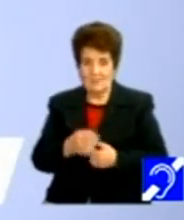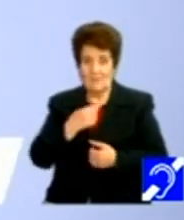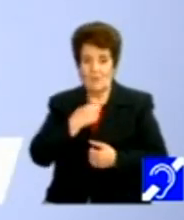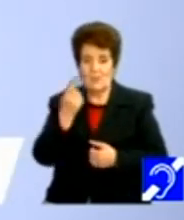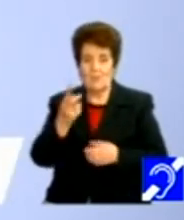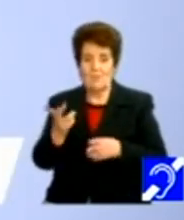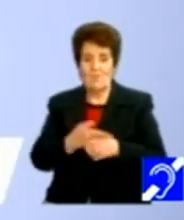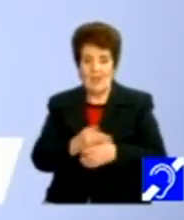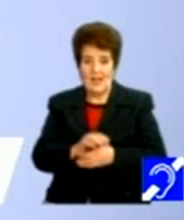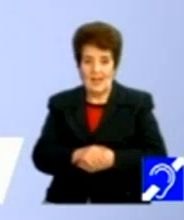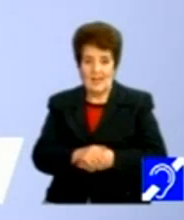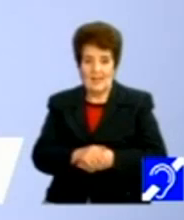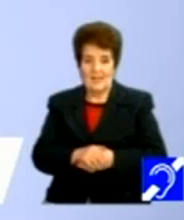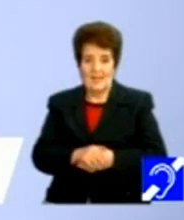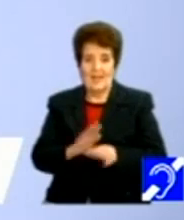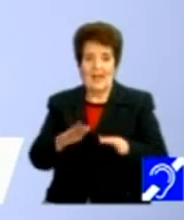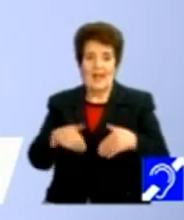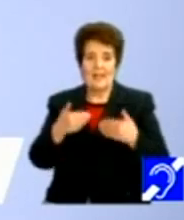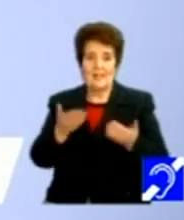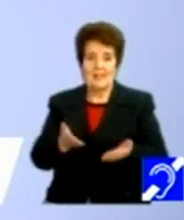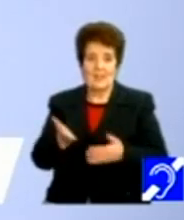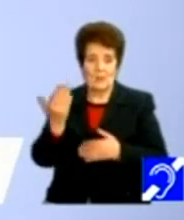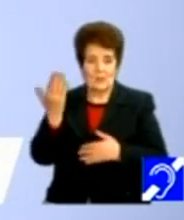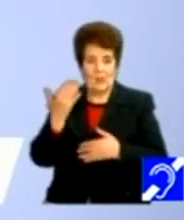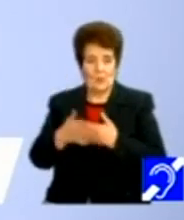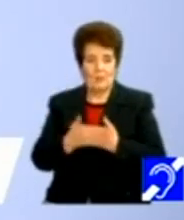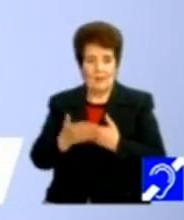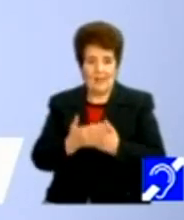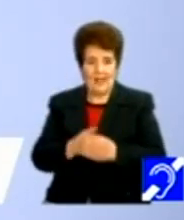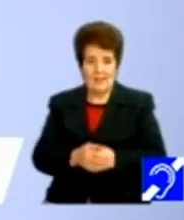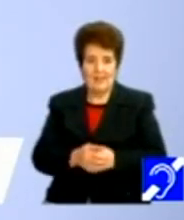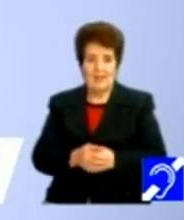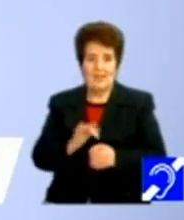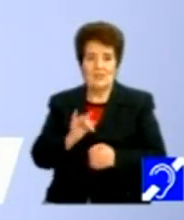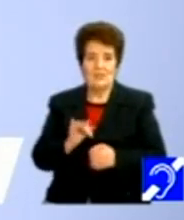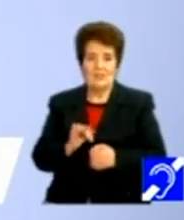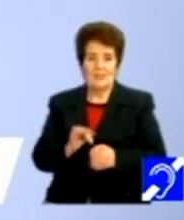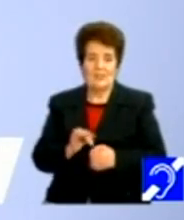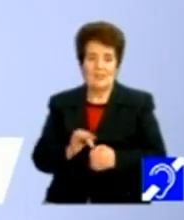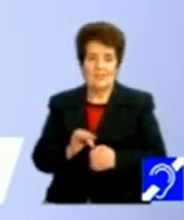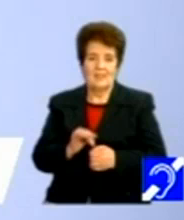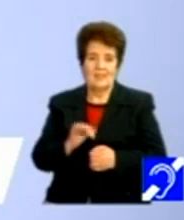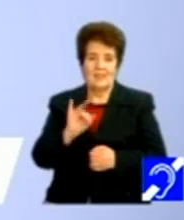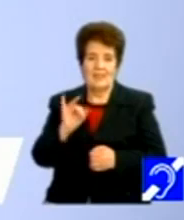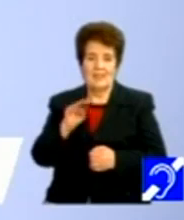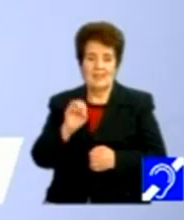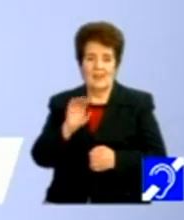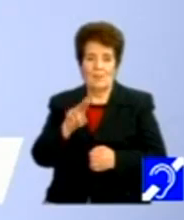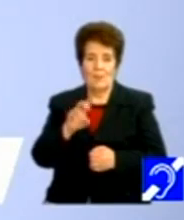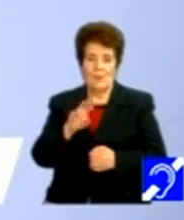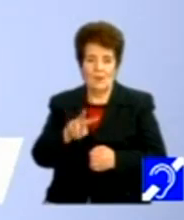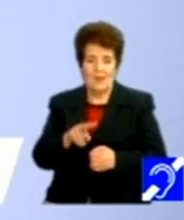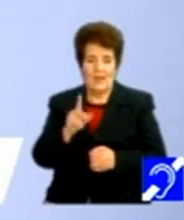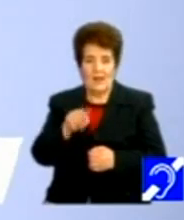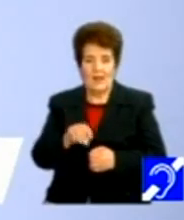fără candidați cu trecut penal, cu trecut interlop, fără interpuși ai celor